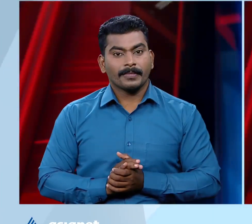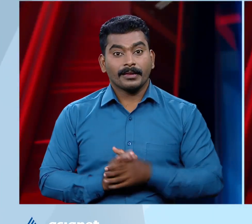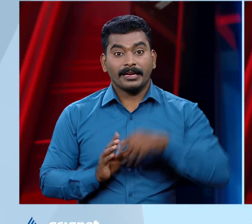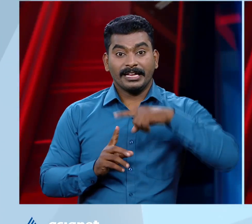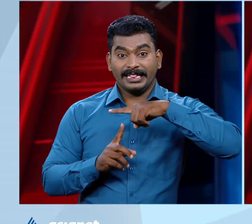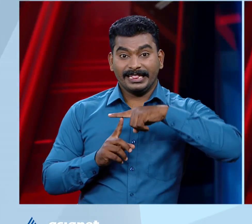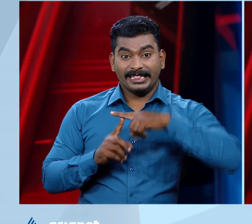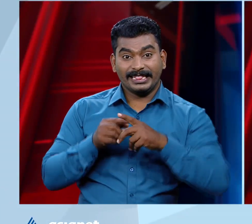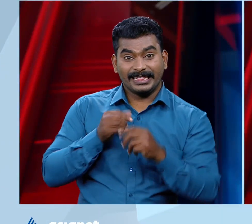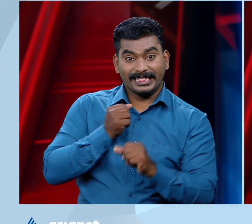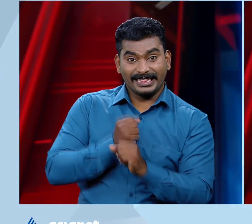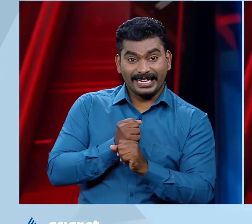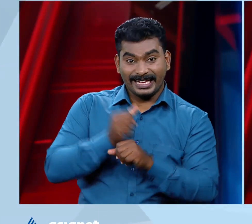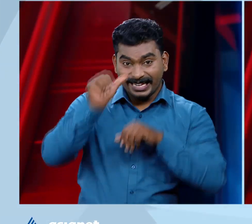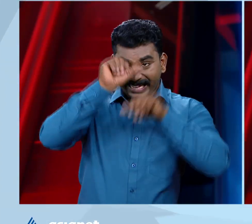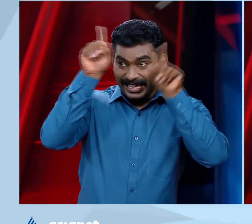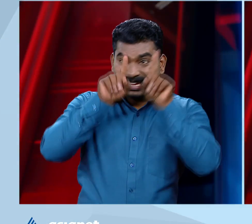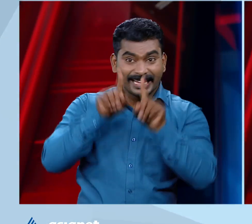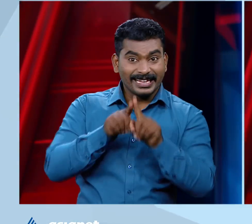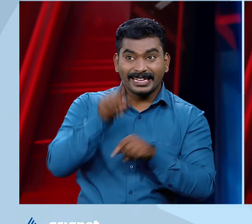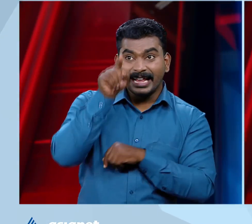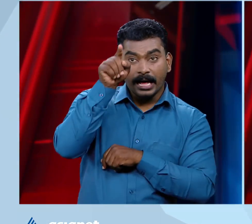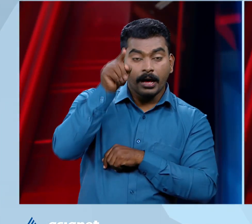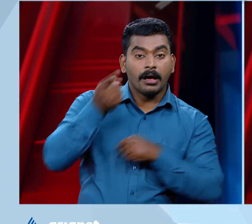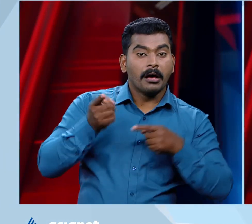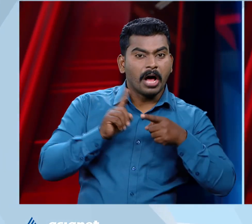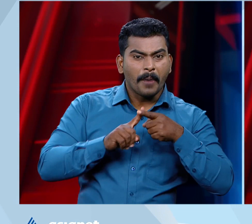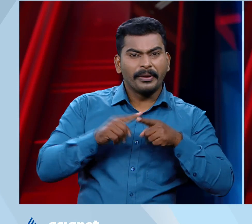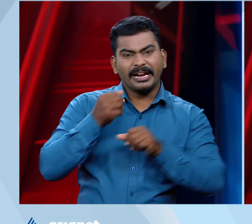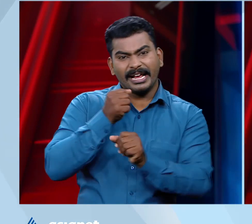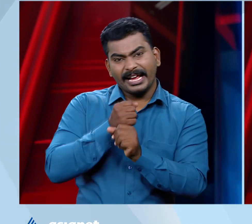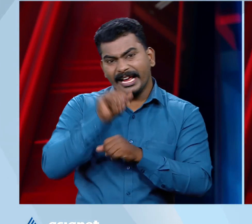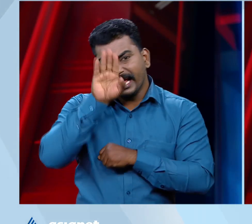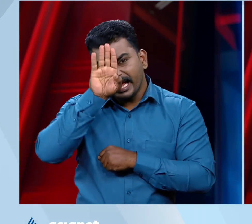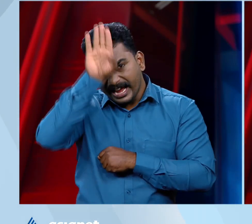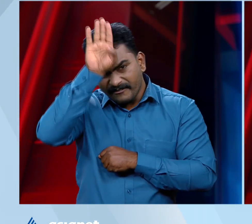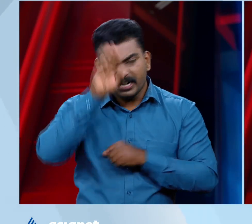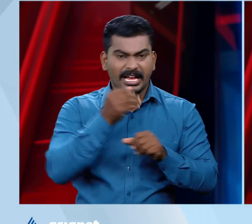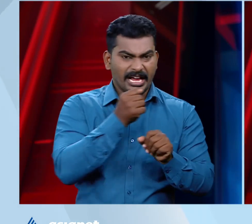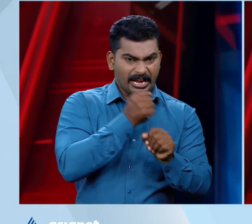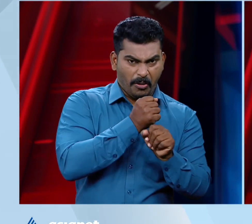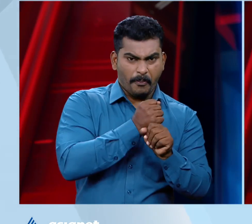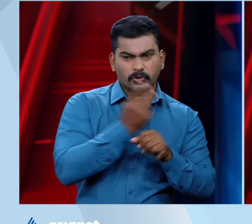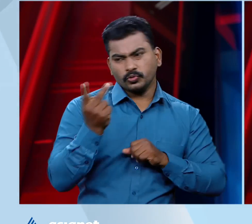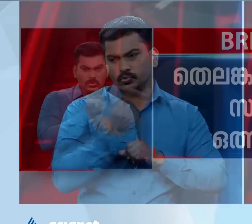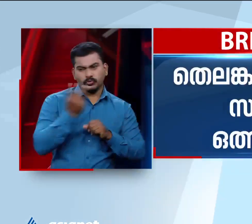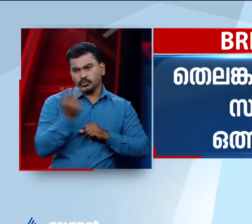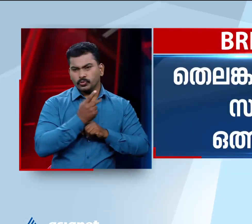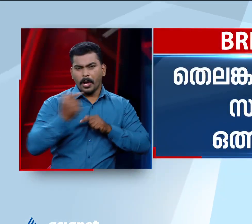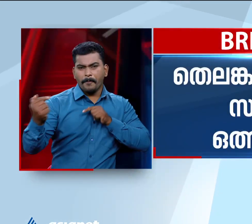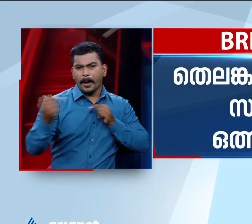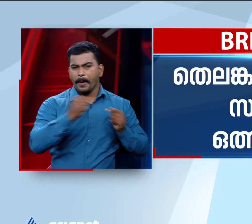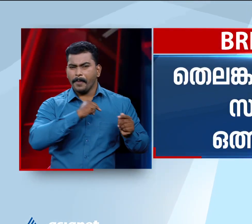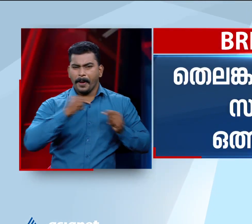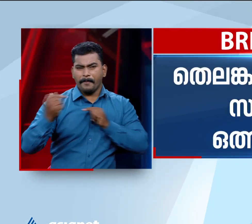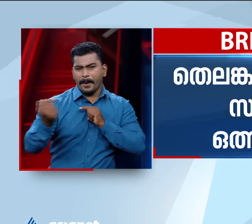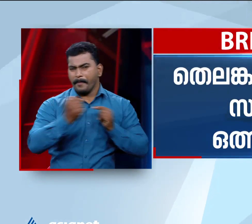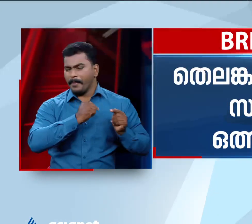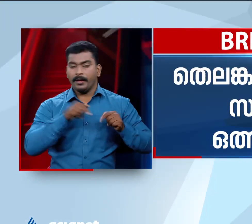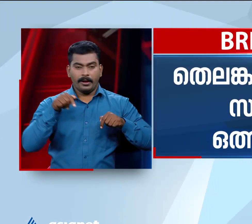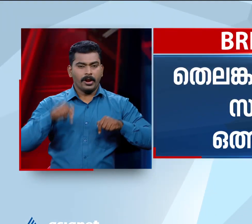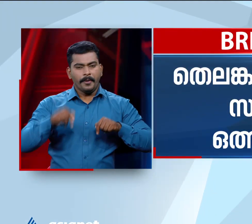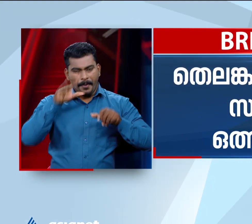തെലങ്കാനയിൽ ഗവർണർ സർക്കാർ പോര് ഒത്തുതീർപ്പിലേക്ക്. ബജറ്റിന് അനുമതി നൽകുമെന്ന് ഗവർണർ ഹൈക്കോടതി അറിയിച്ചു. ഗവർണർക്കെതിരായ ഹർജി സംസ്ഥാന സർക്കാർ പിൻവലിക്കുകയും